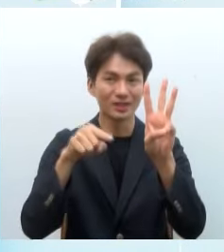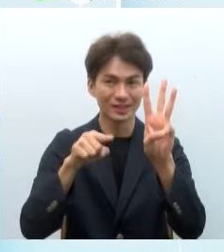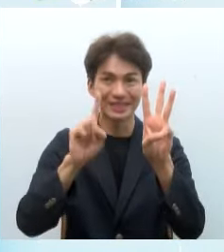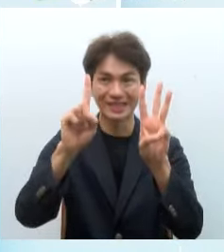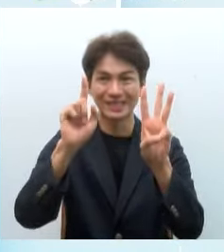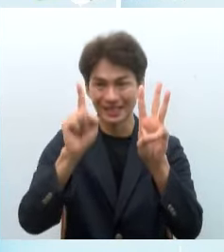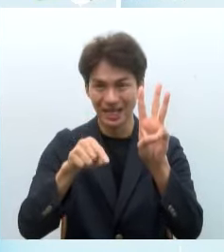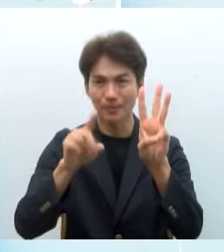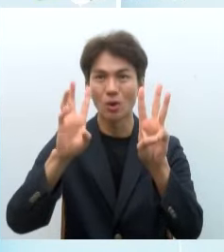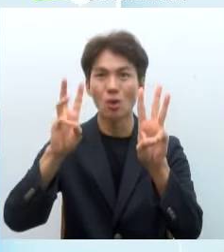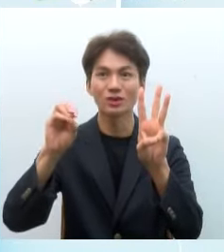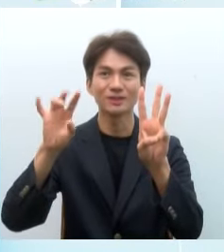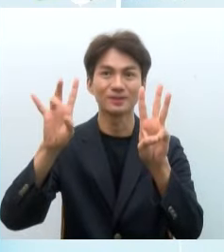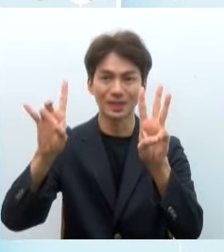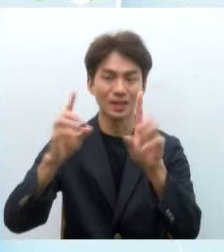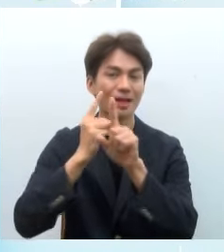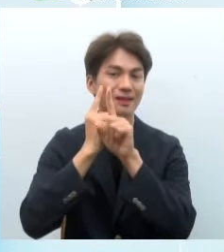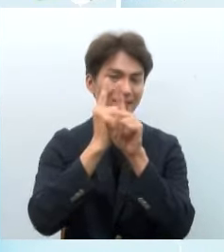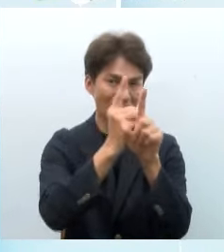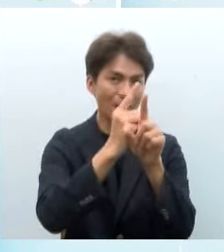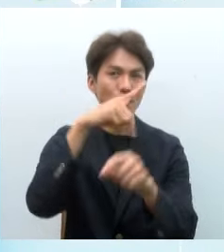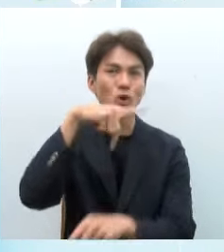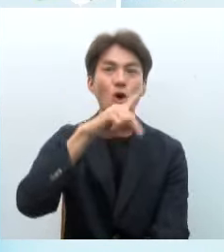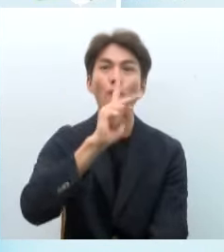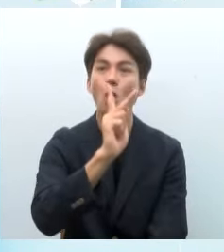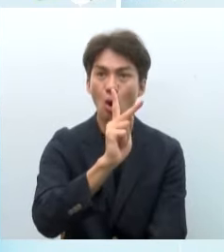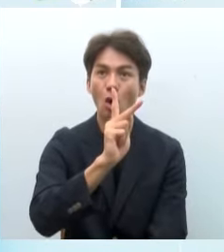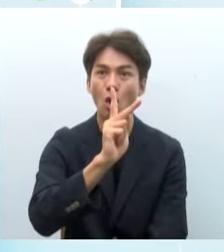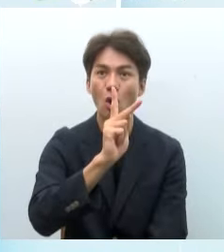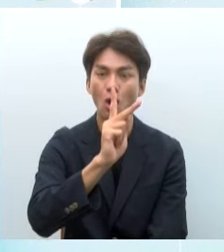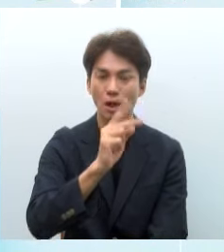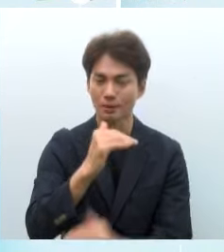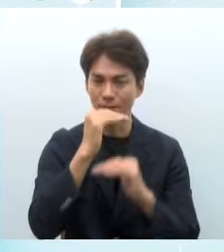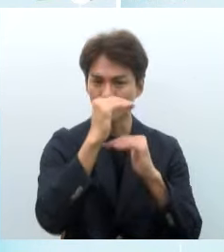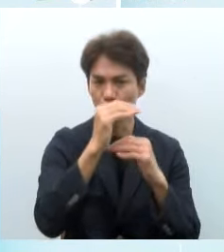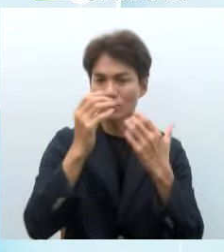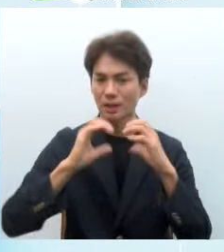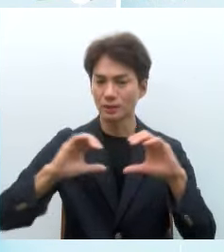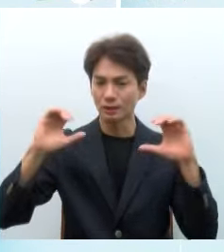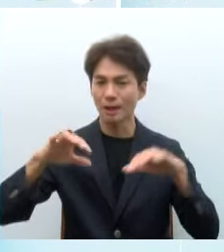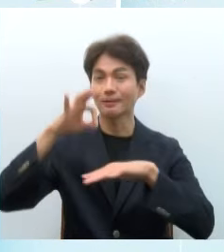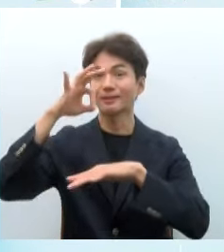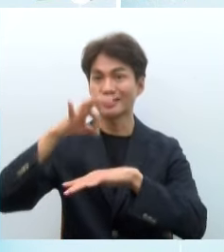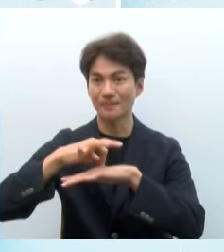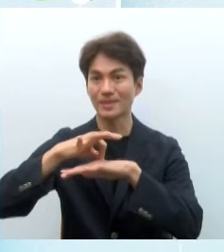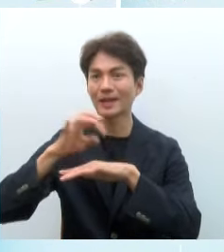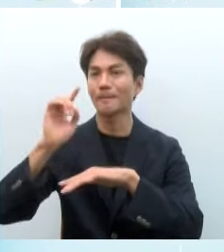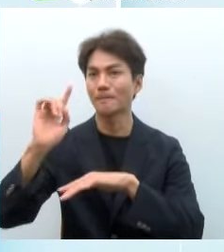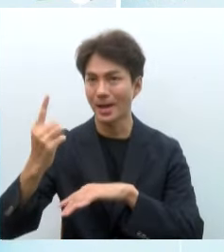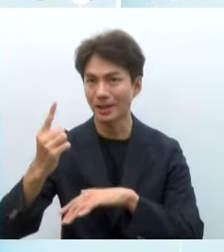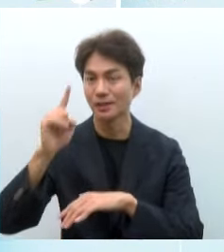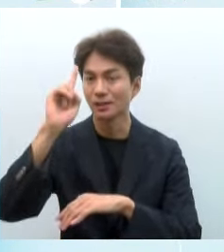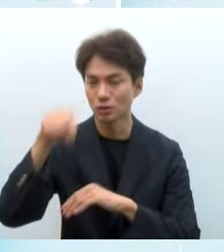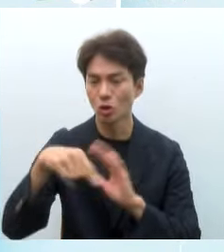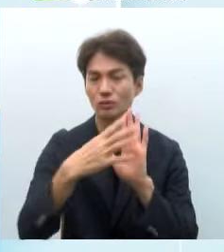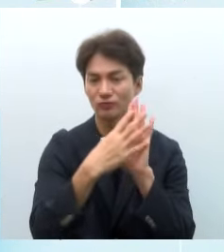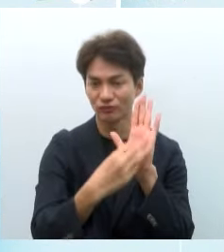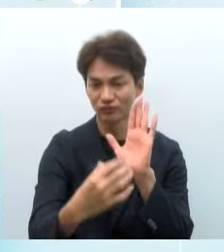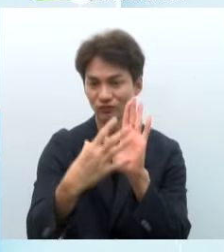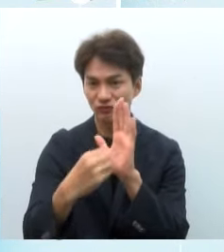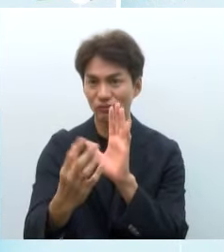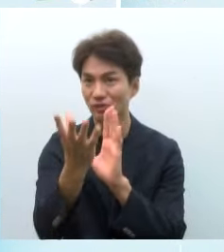มกราคมของกพ.ซึ่งกำหนดว่าข้าราชการบรรจุใหม่เนี่ยต้องมีการพัฒนา3ส่วนด้ว